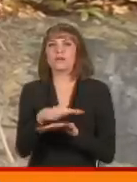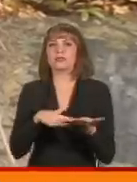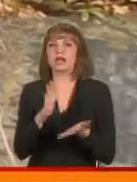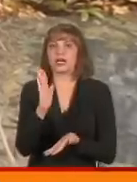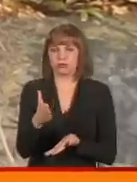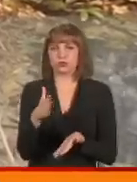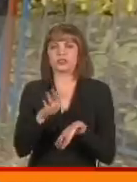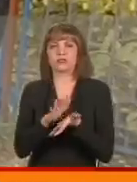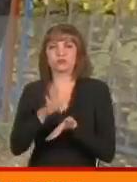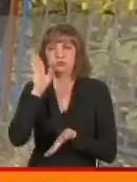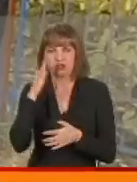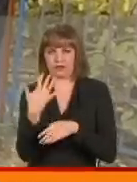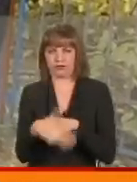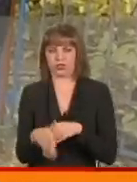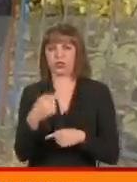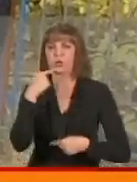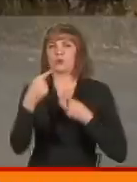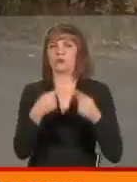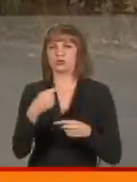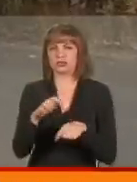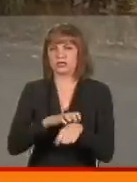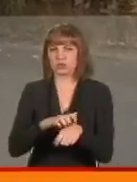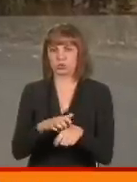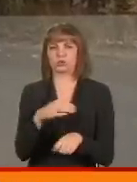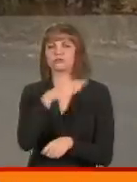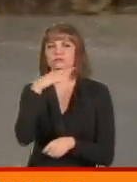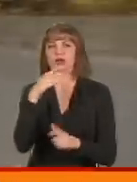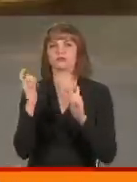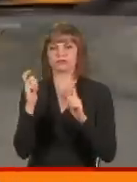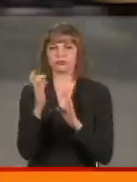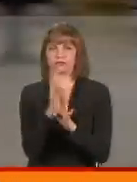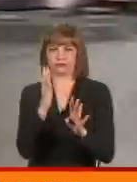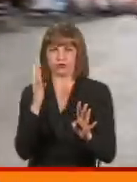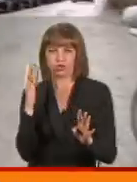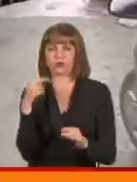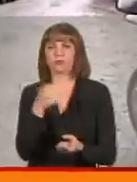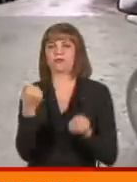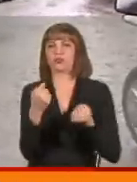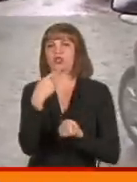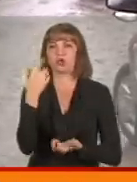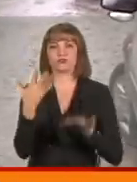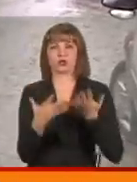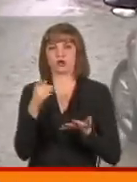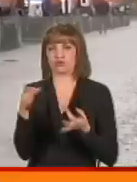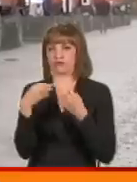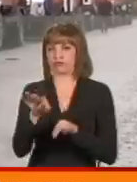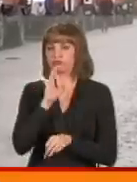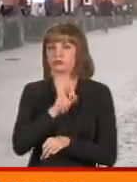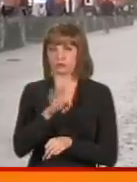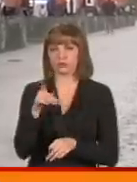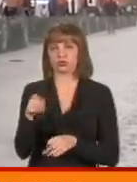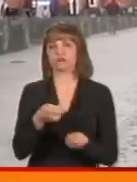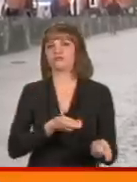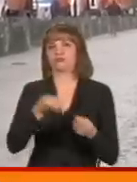буде, забруднення води, постійний зуд. З десяток сміттєвозів вишикувалися в чергу. Водії кажуть, якщо їх не пропустять,